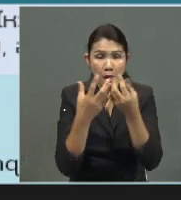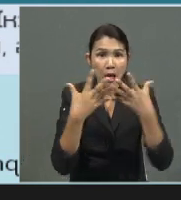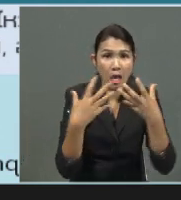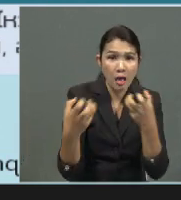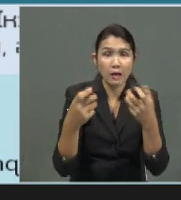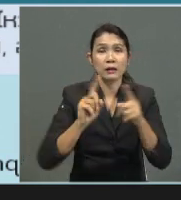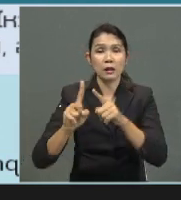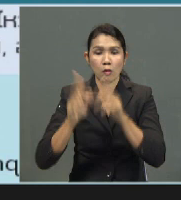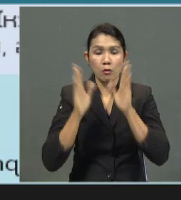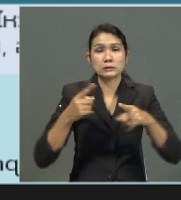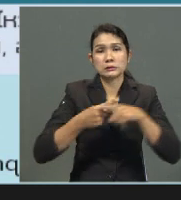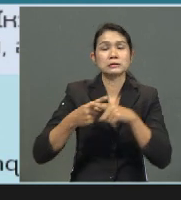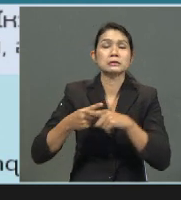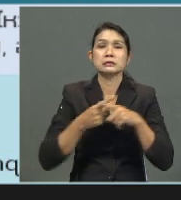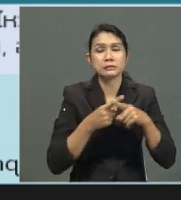ตัวของผู้ได้รับบาดเจ็บหรือว่าเสียชีวิตนะคะอ่ะ